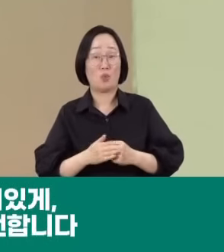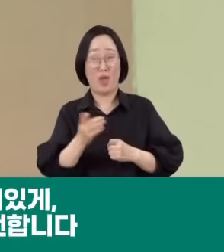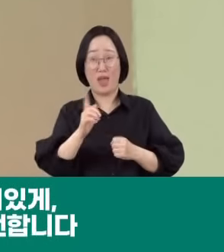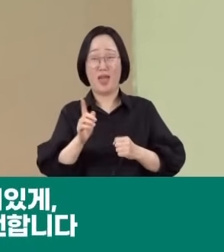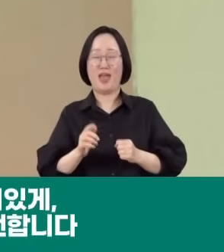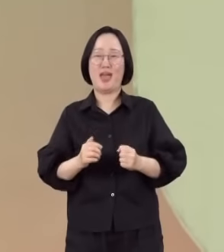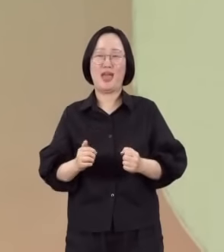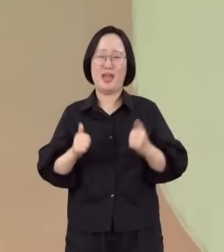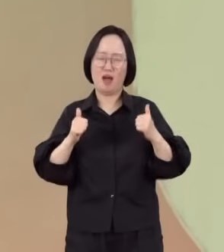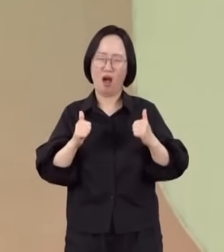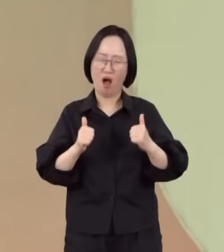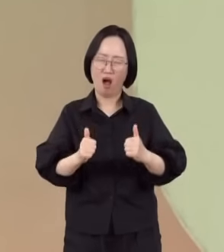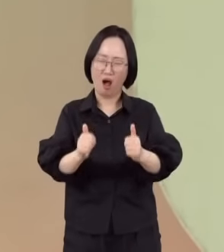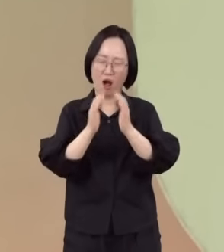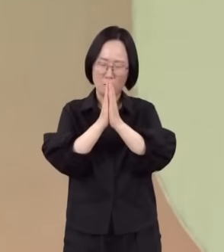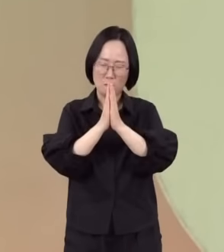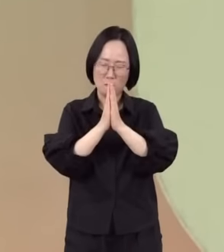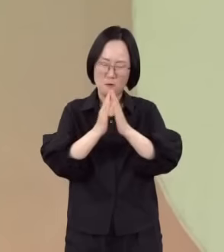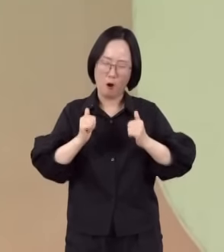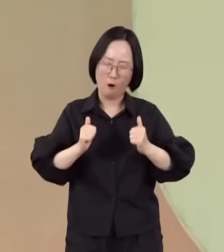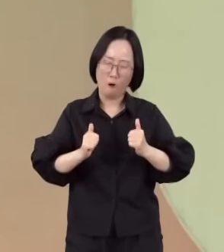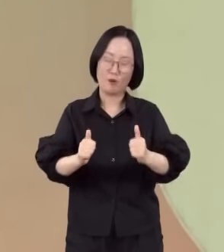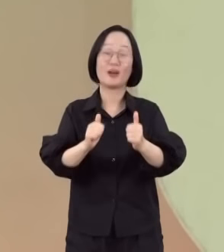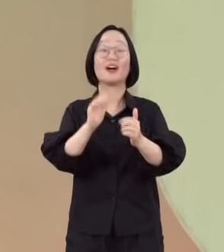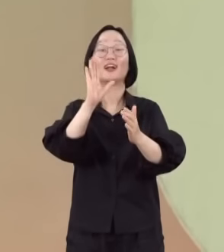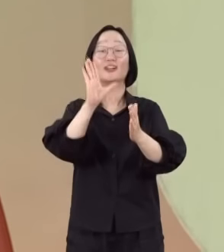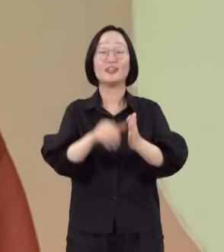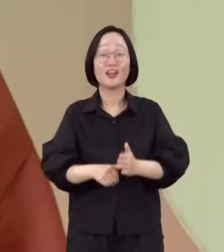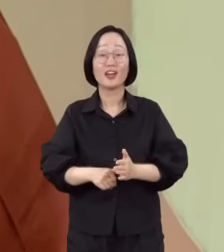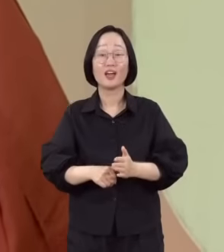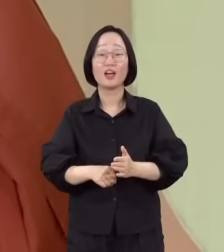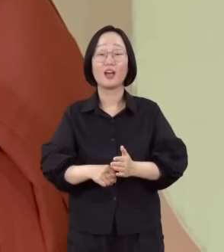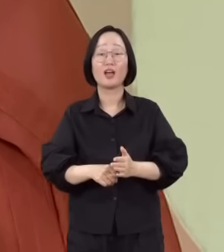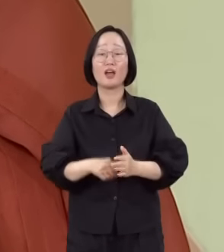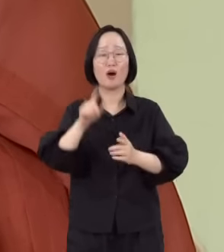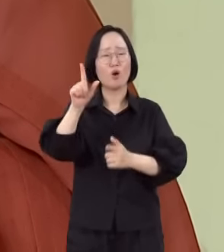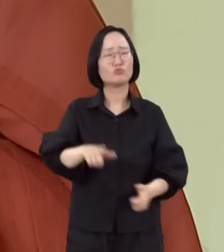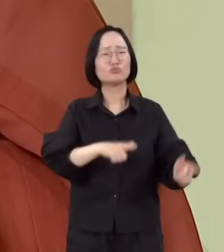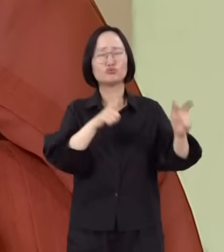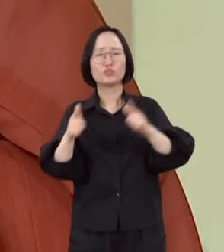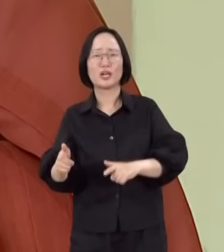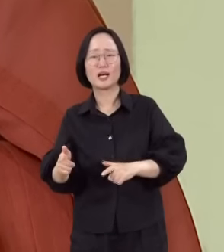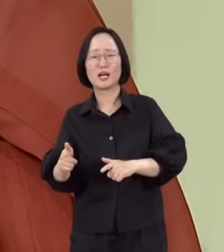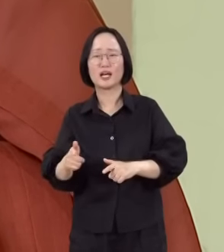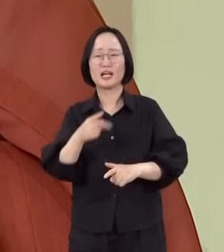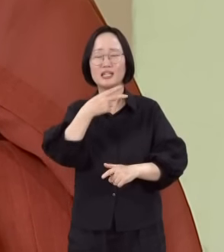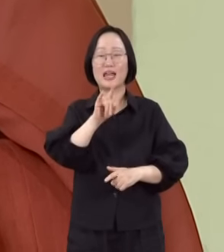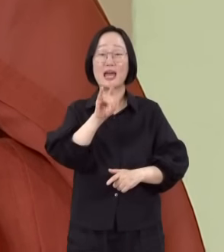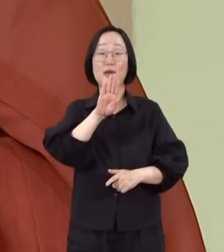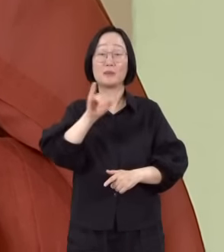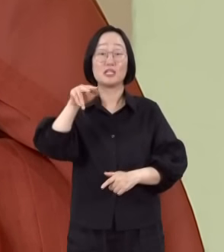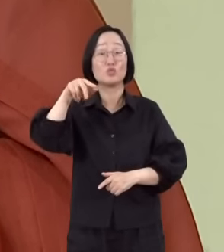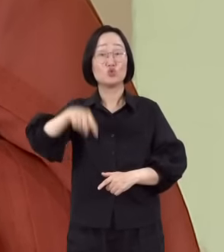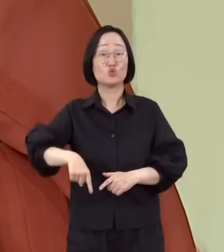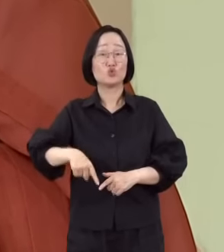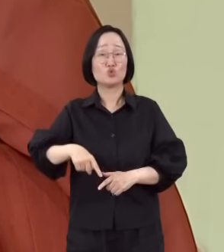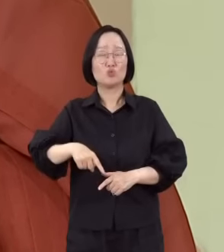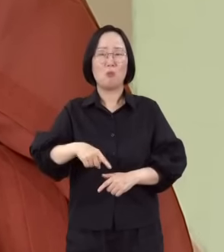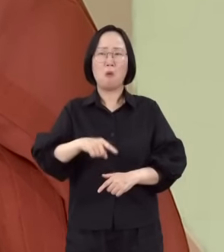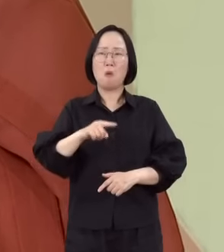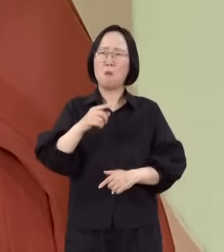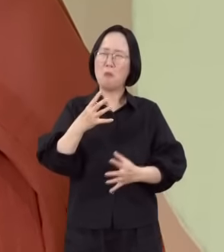때 막 하루에 신묘장구 대단한 일을 막 몇백 독식 할 정도였으니까 그런 가피가